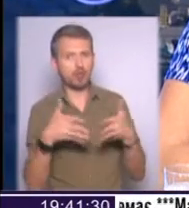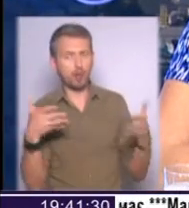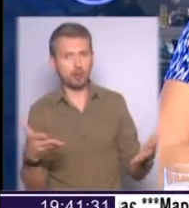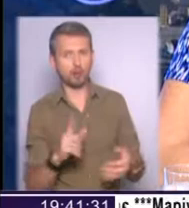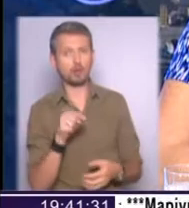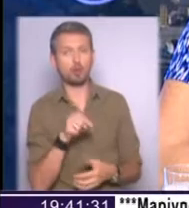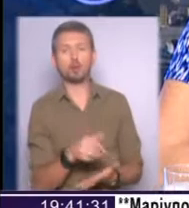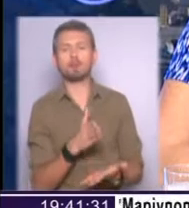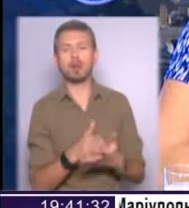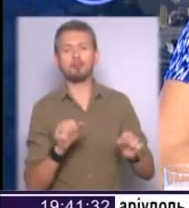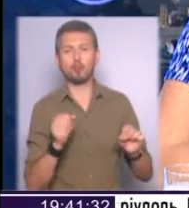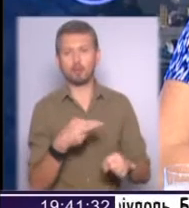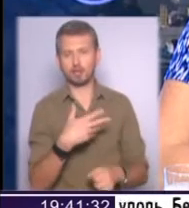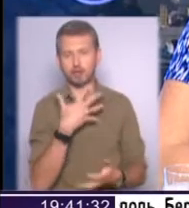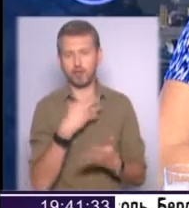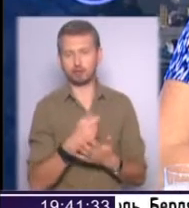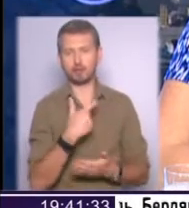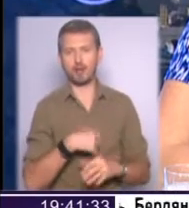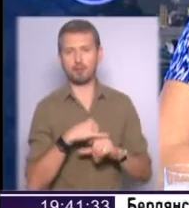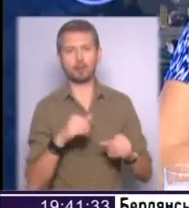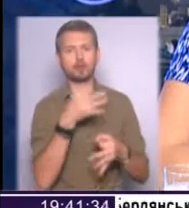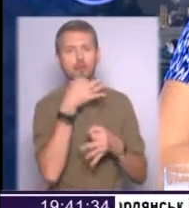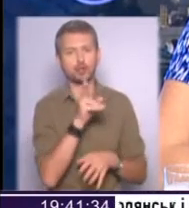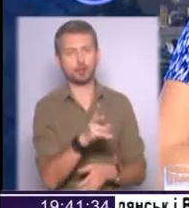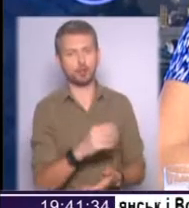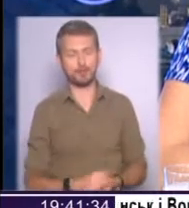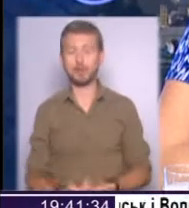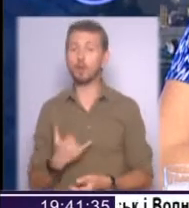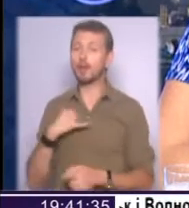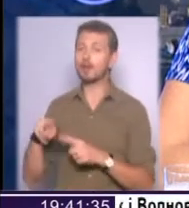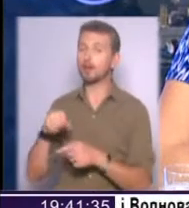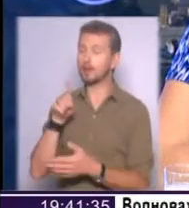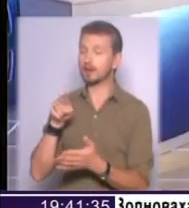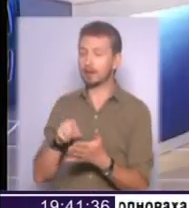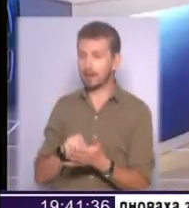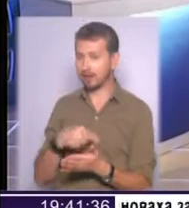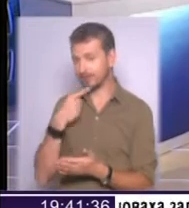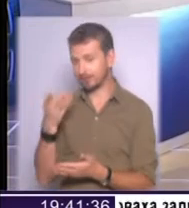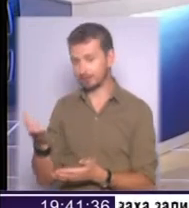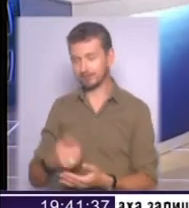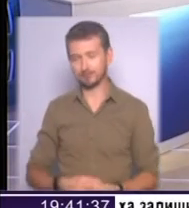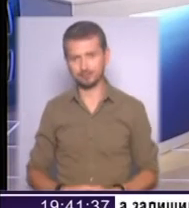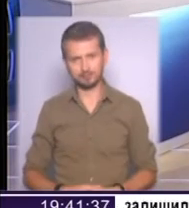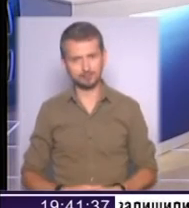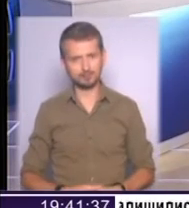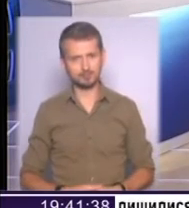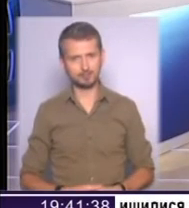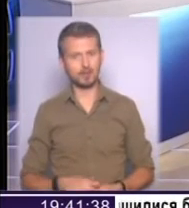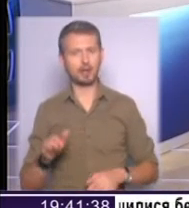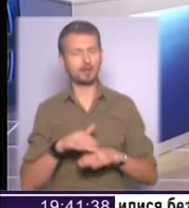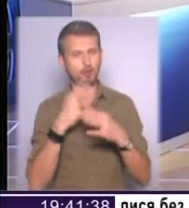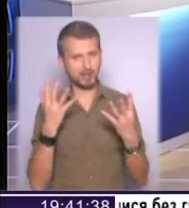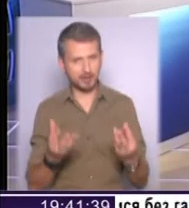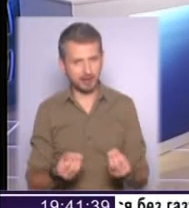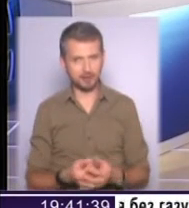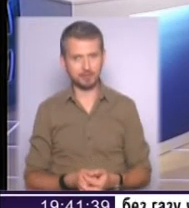тут має можливість для власного саморозвитку будь-хто. У нас наступне запитання. Будь ласка, говоріть. Добрий день.